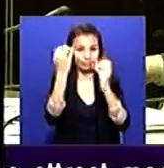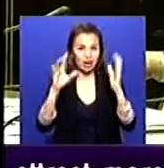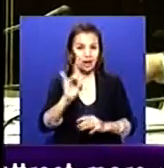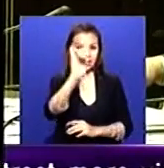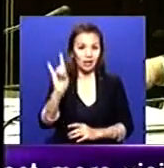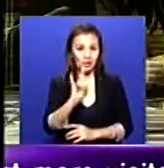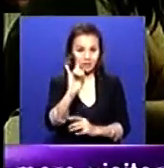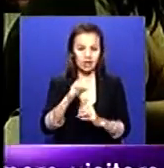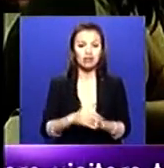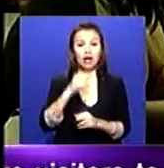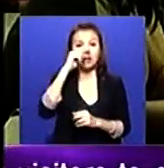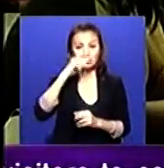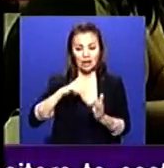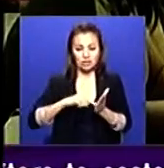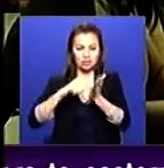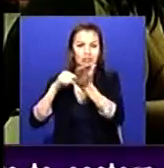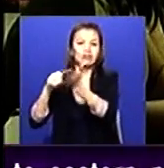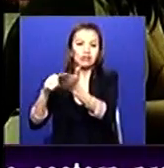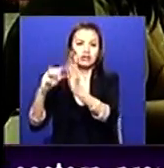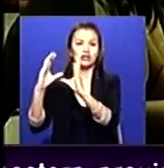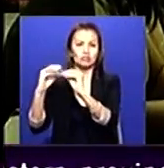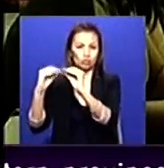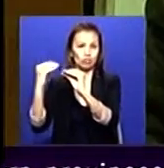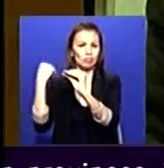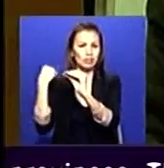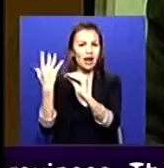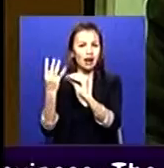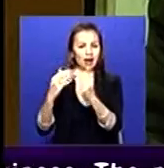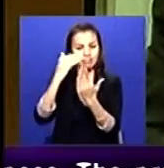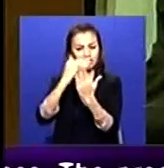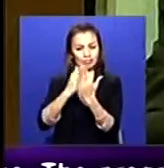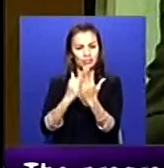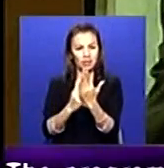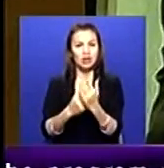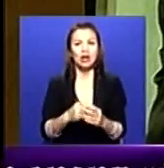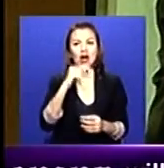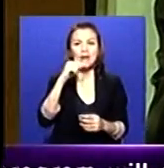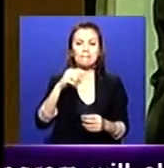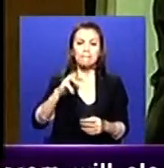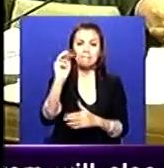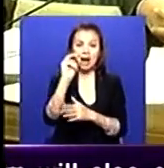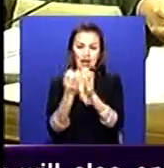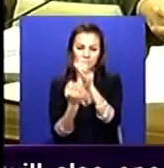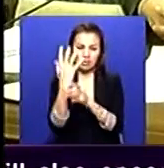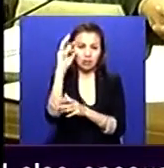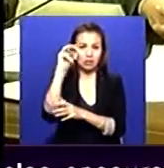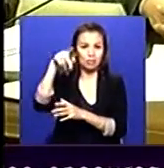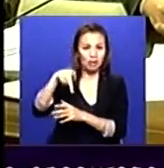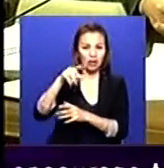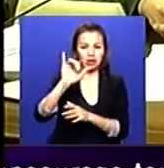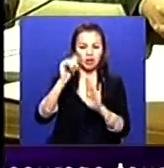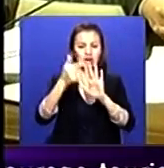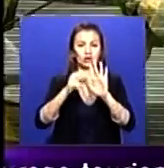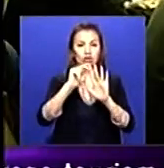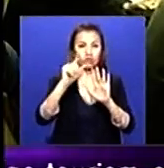ผู้แทนไทยจะนำเสนอต่อที่ประชุมไซเตสประกอบด้วยการเสนอให้ไม้พยูงเข้าสู่บัญชีที่2ตามอนุสัญ